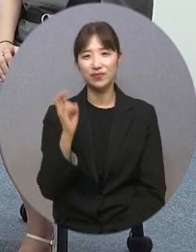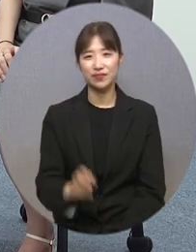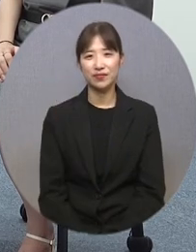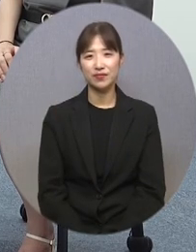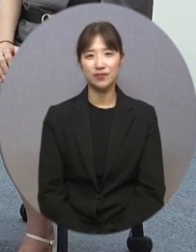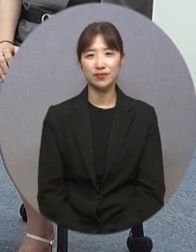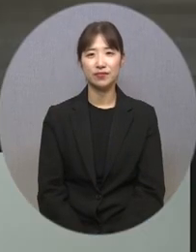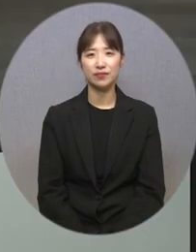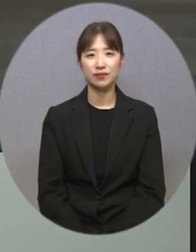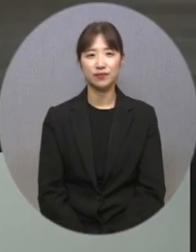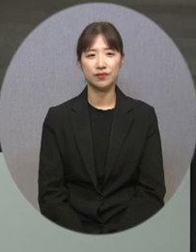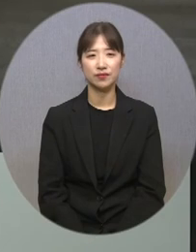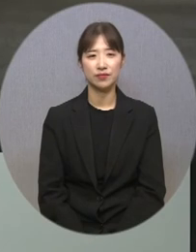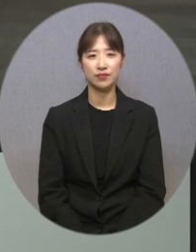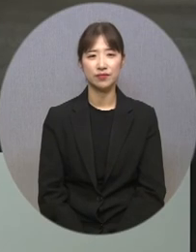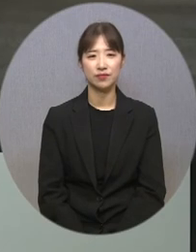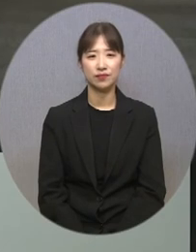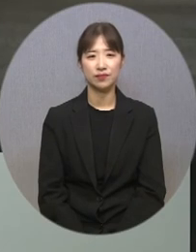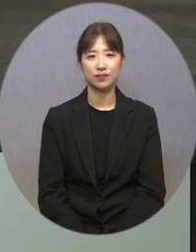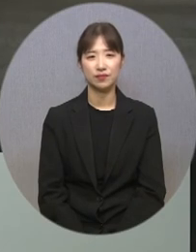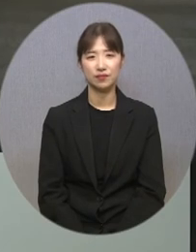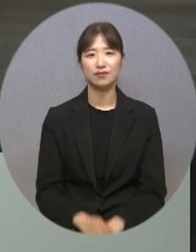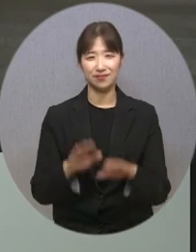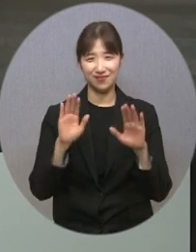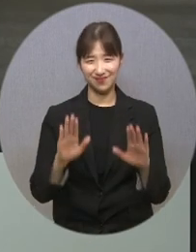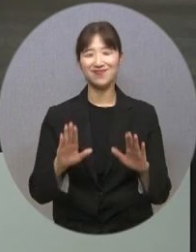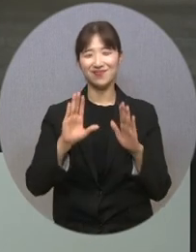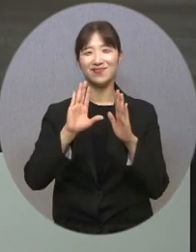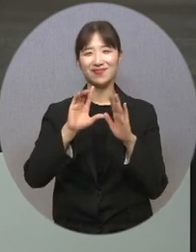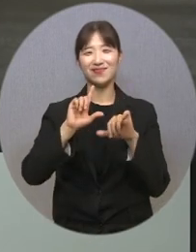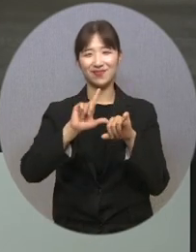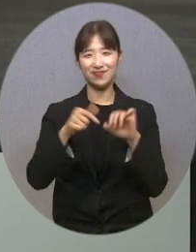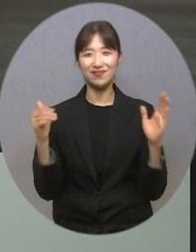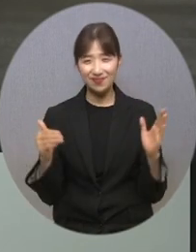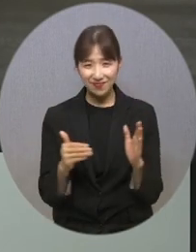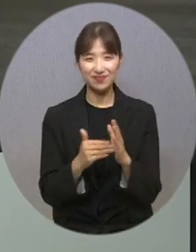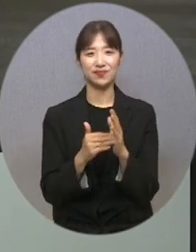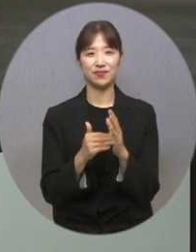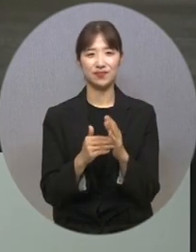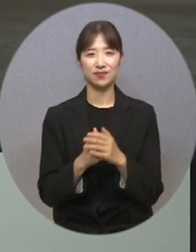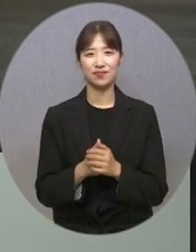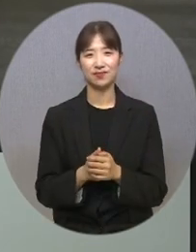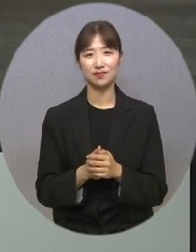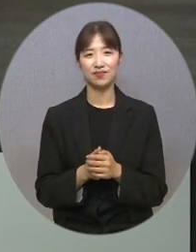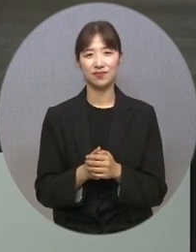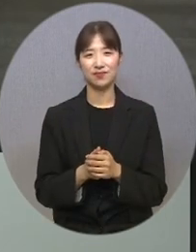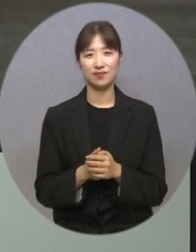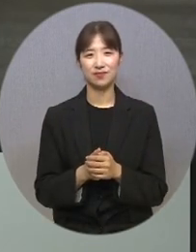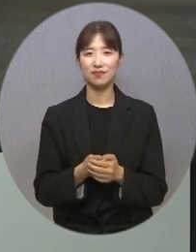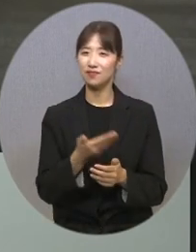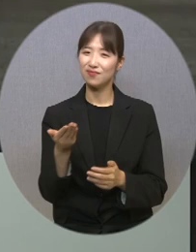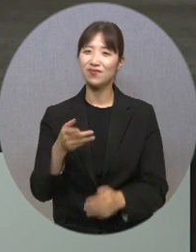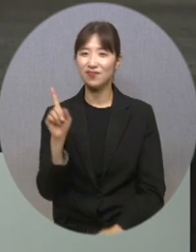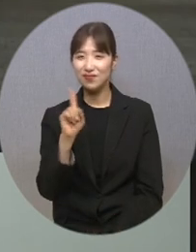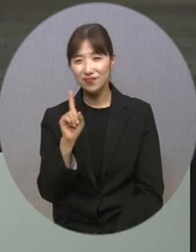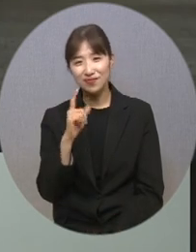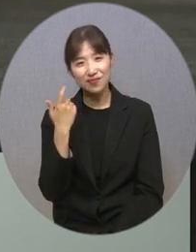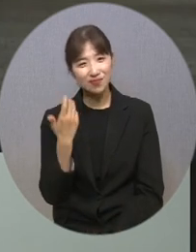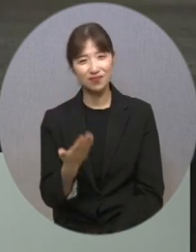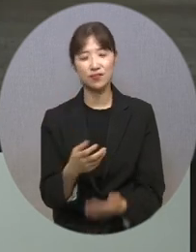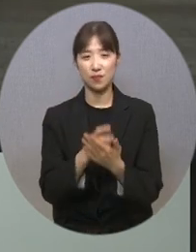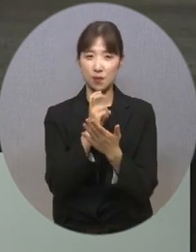듭니다 어 뭐 좋 2시간 일단 마무리해야 될 것 같은데요 뭐 어떠셨는지 모르겠습니다